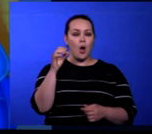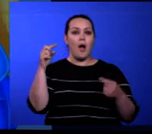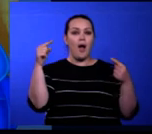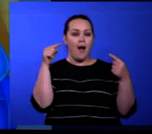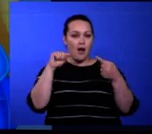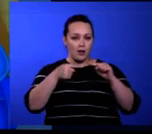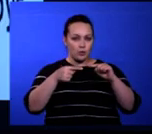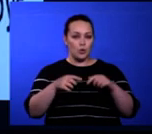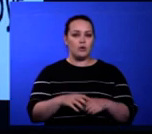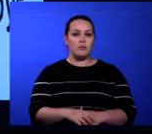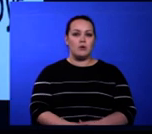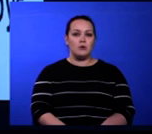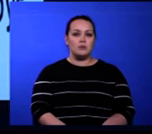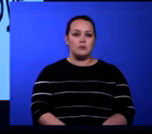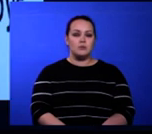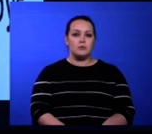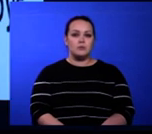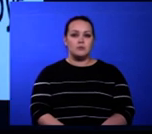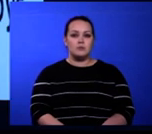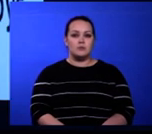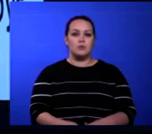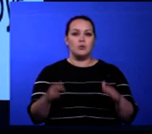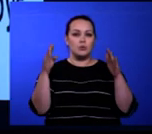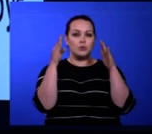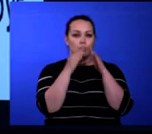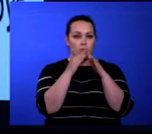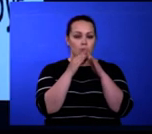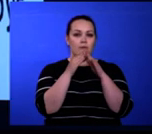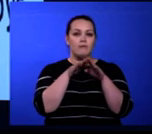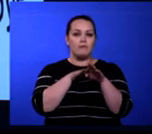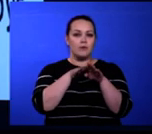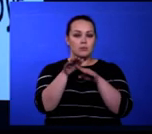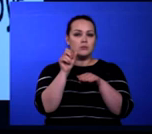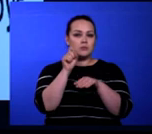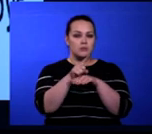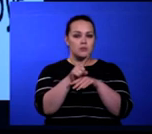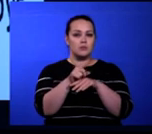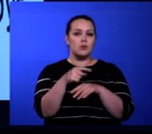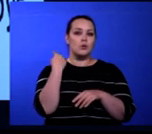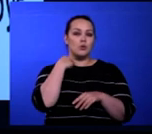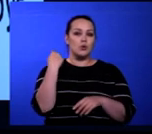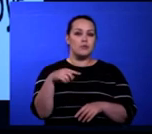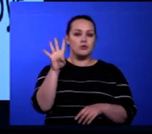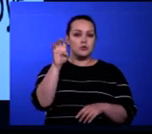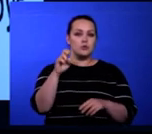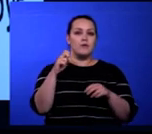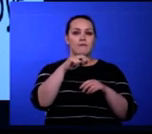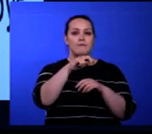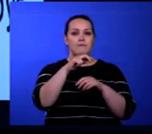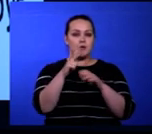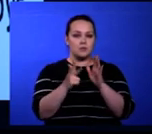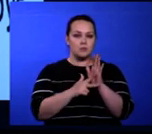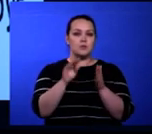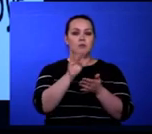антонимах. Вы должны были дома выполнить упражнение номер 418,